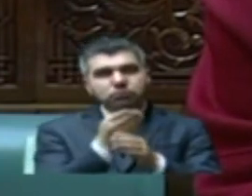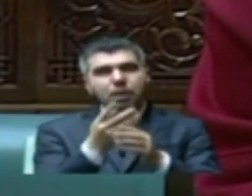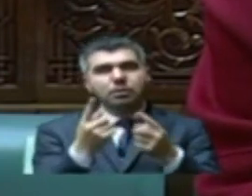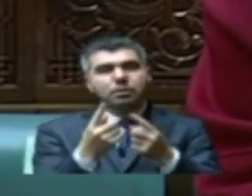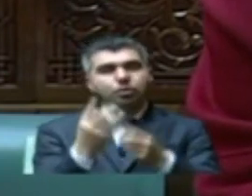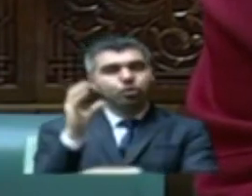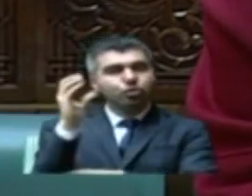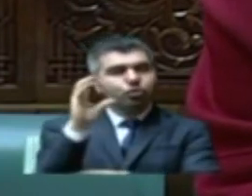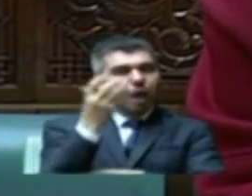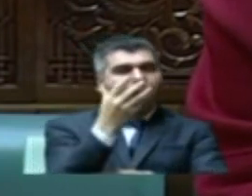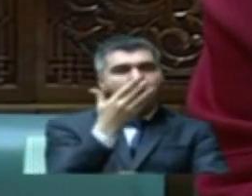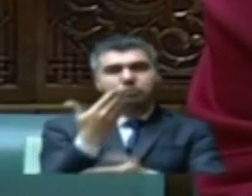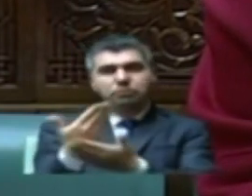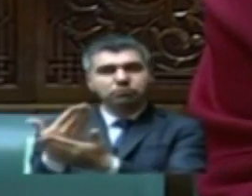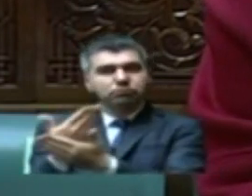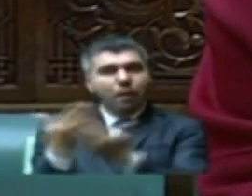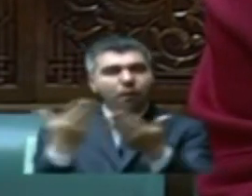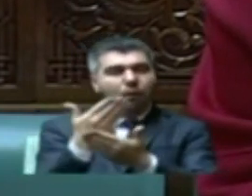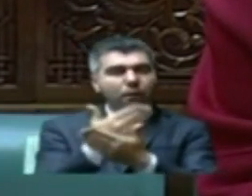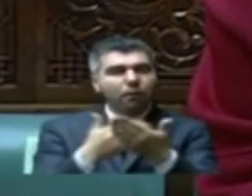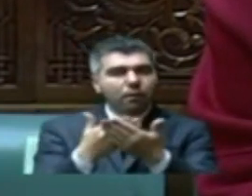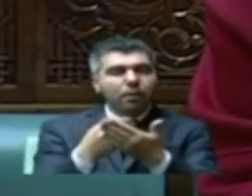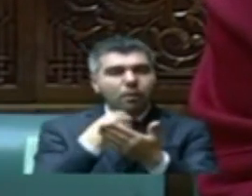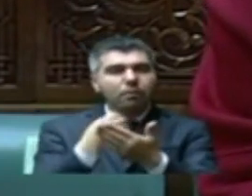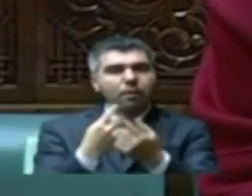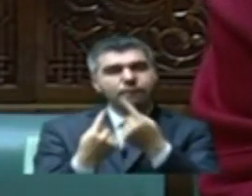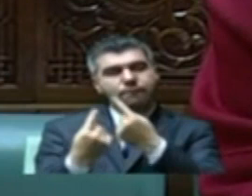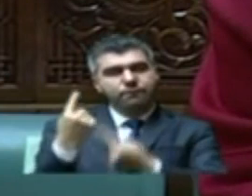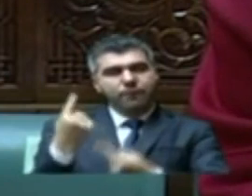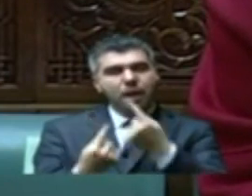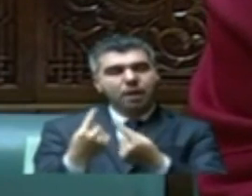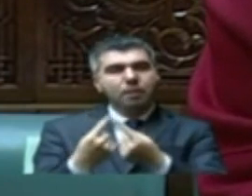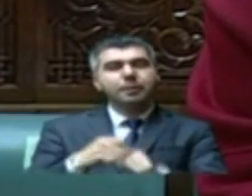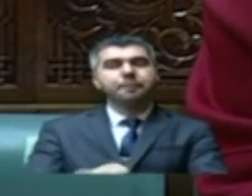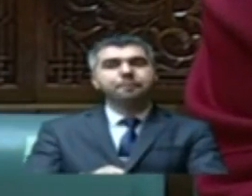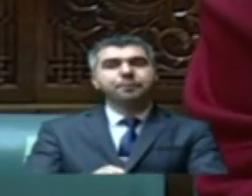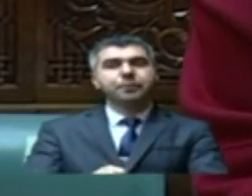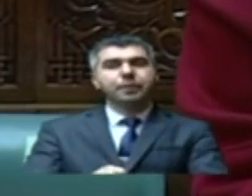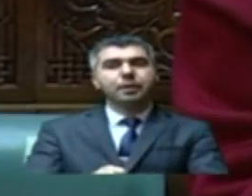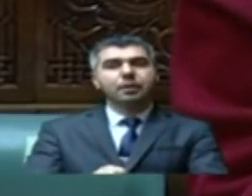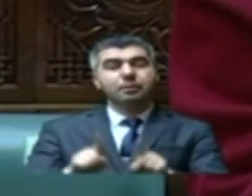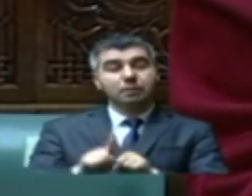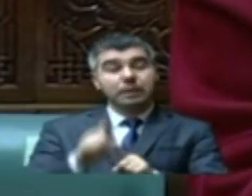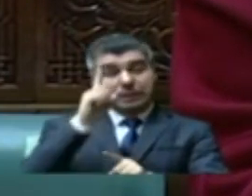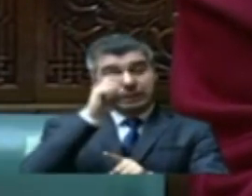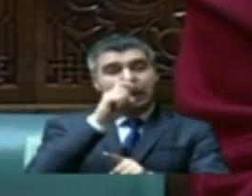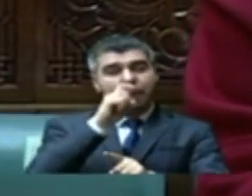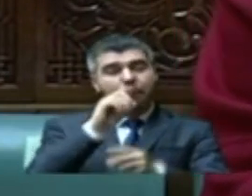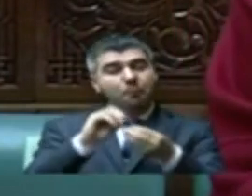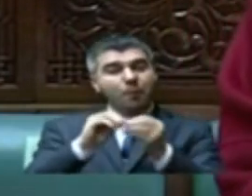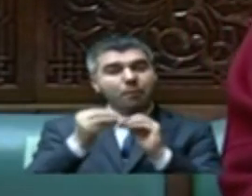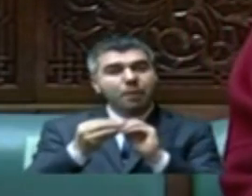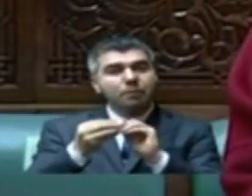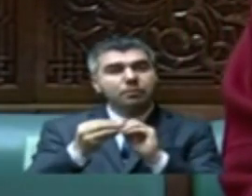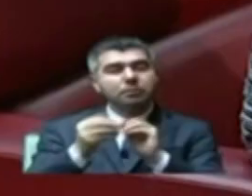رغم وجود دراسات الآثار، إلا أنه نعرف أن هناك تدخلات غير ملائمة للمجال، وهذا يكرس التدهور المستمر وتقليص حجمها.